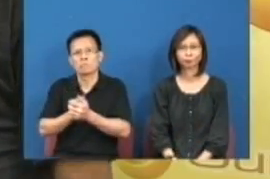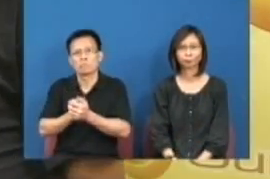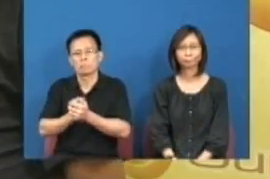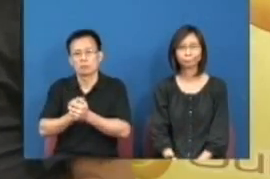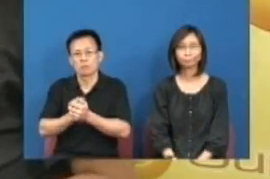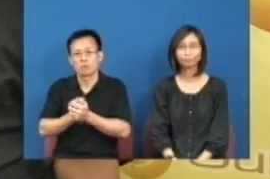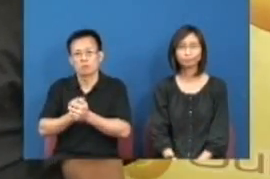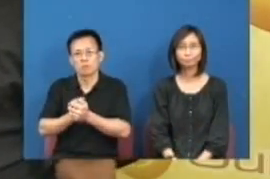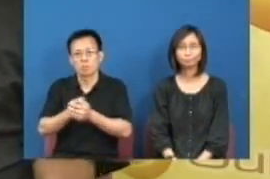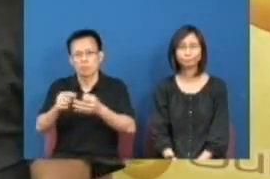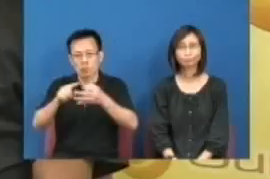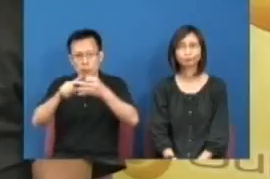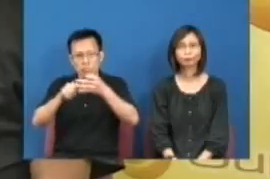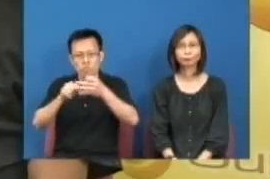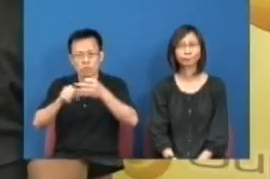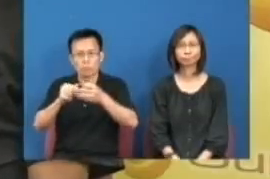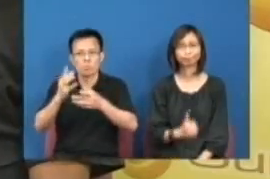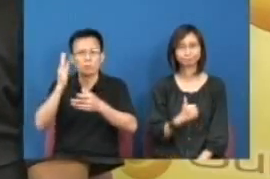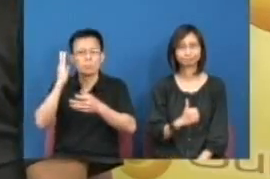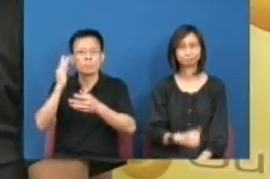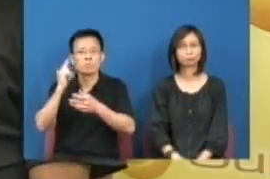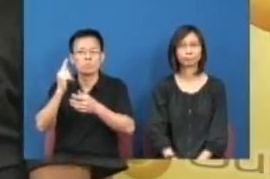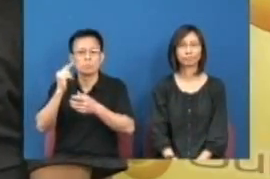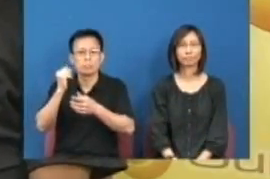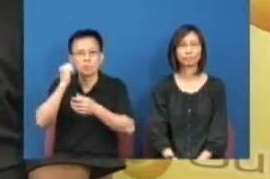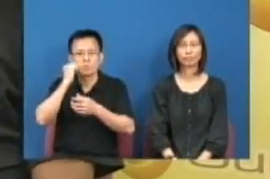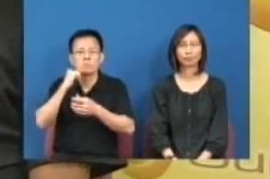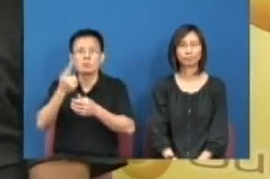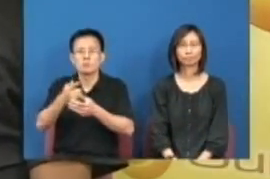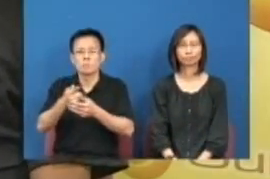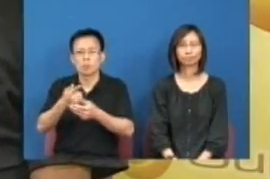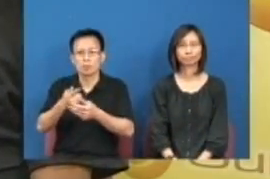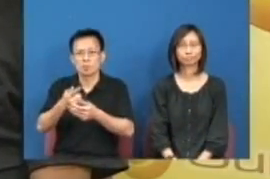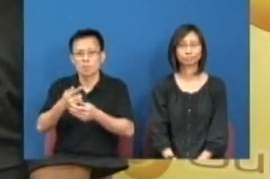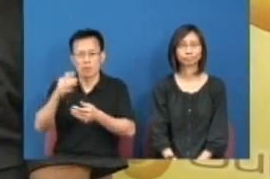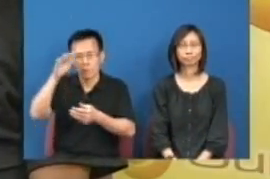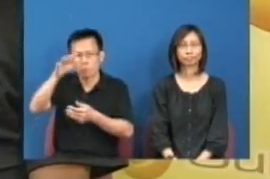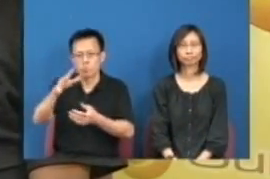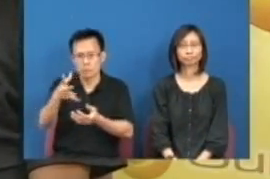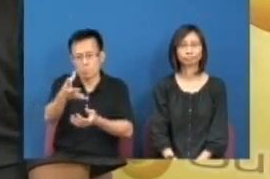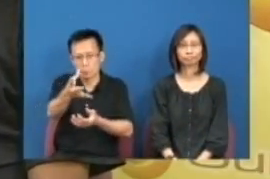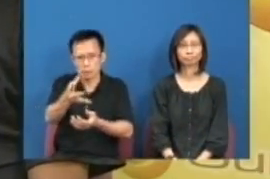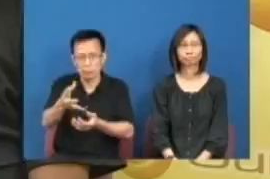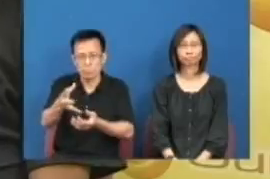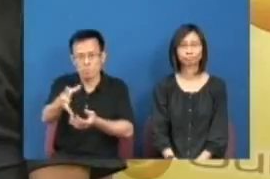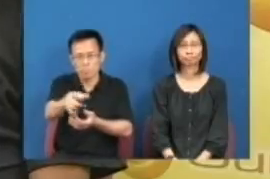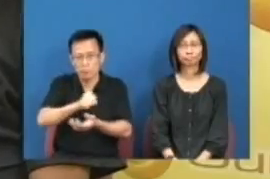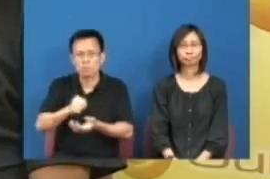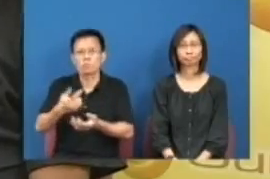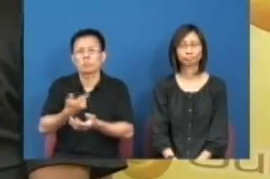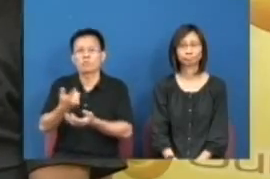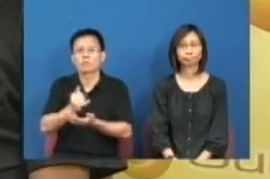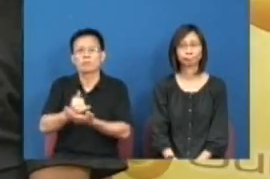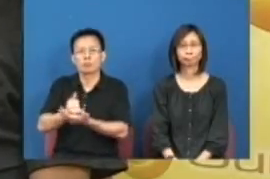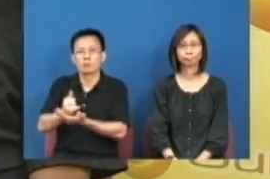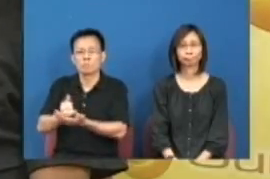這個薄熙來佢係嘅人都係即係拼命喺嗰度，希望攞多啲位啊，或者甚至係喺大致黨內部